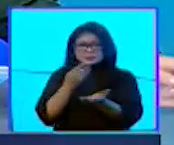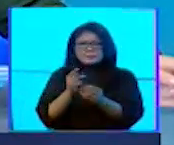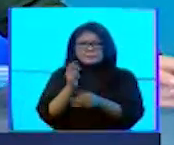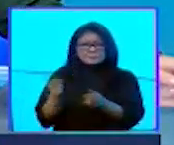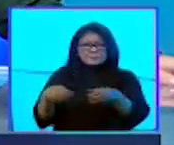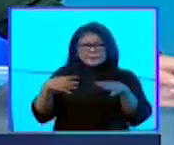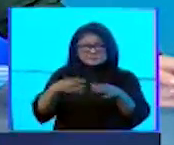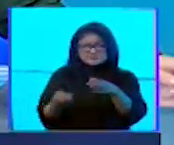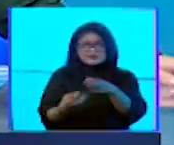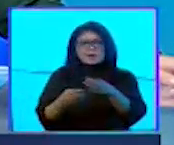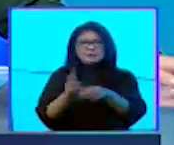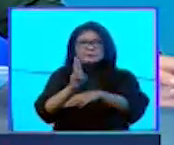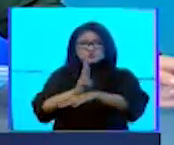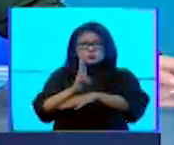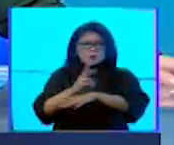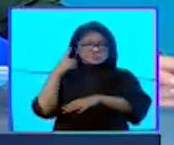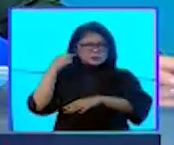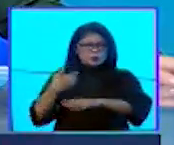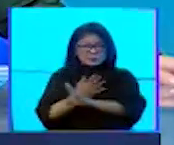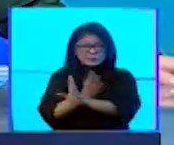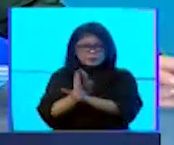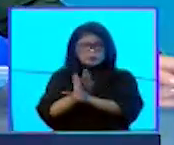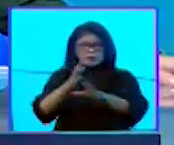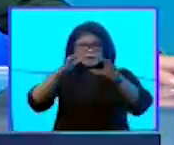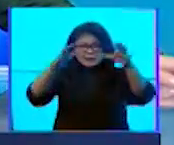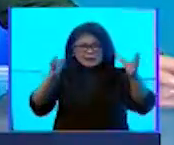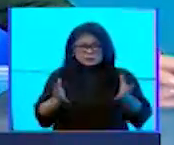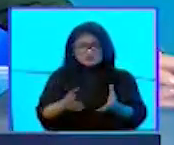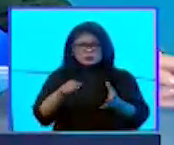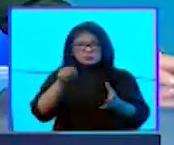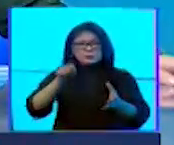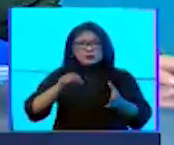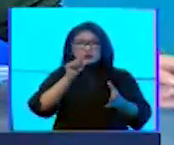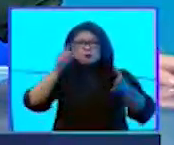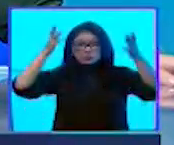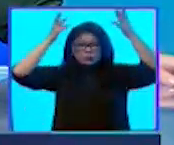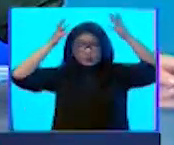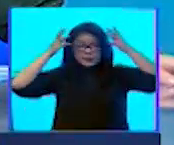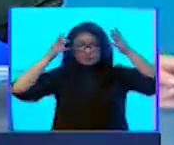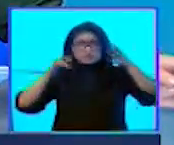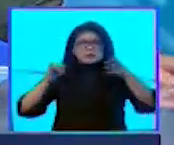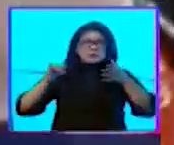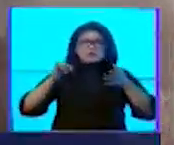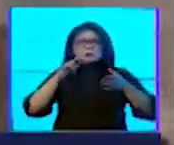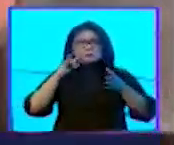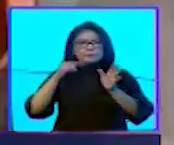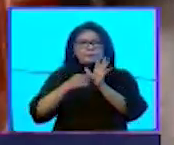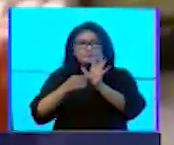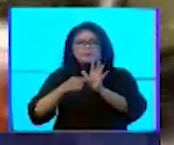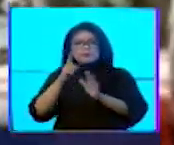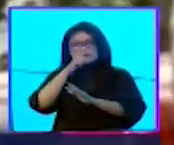aparat. Pengakuan pelaku memakai rice cooker yang dimodifikasi menjadi helm hanya untuk iseng belaka.